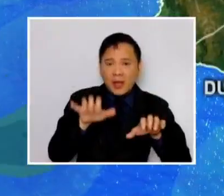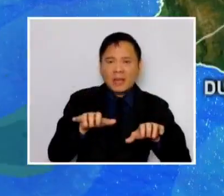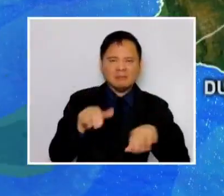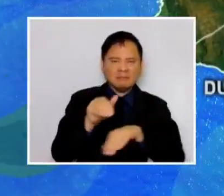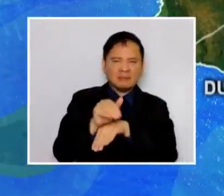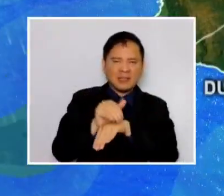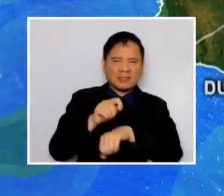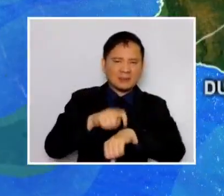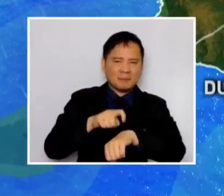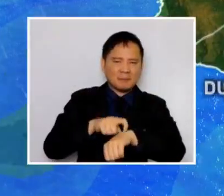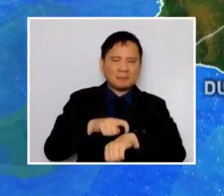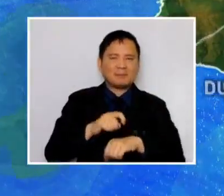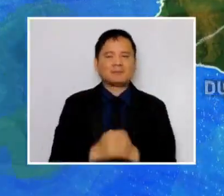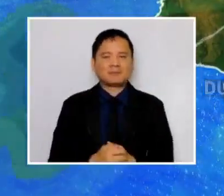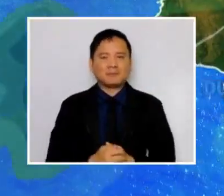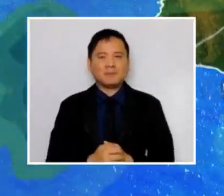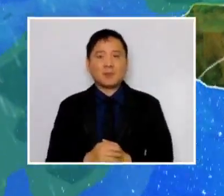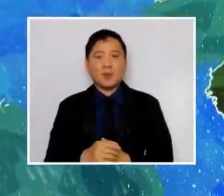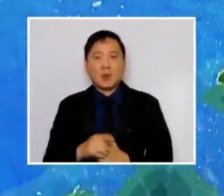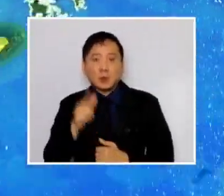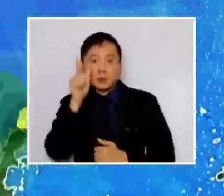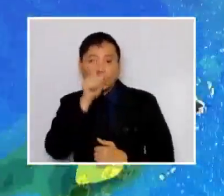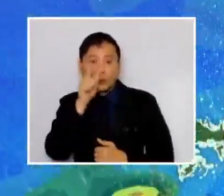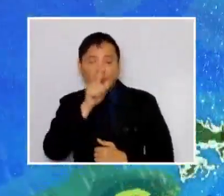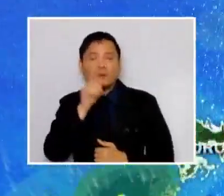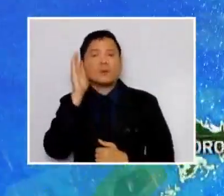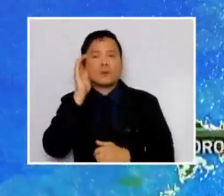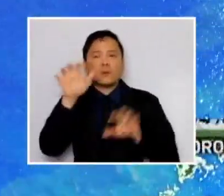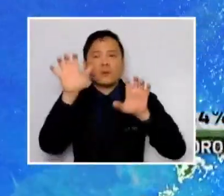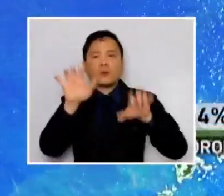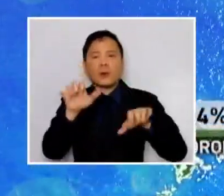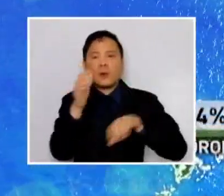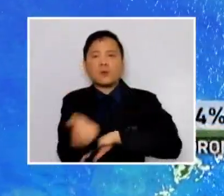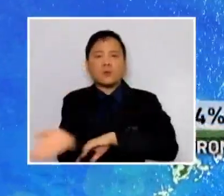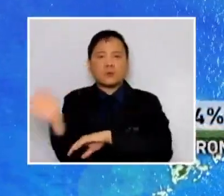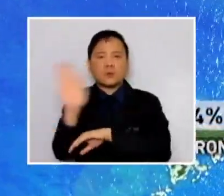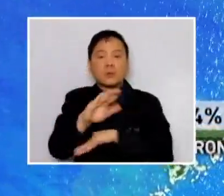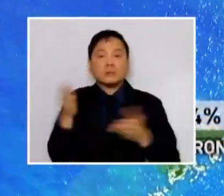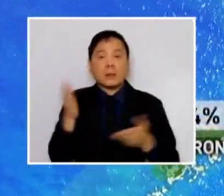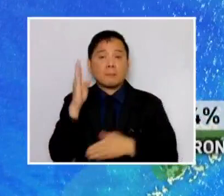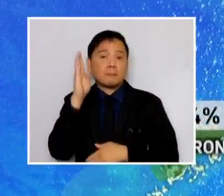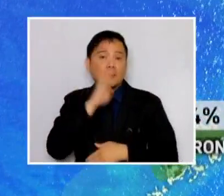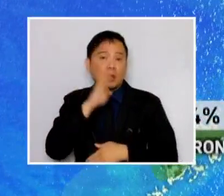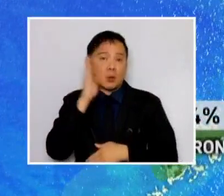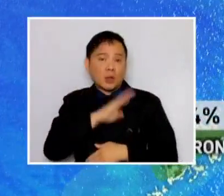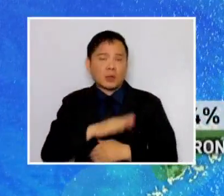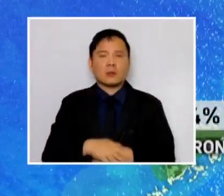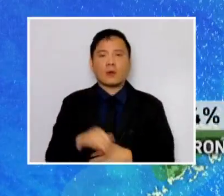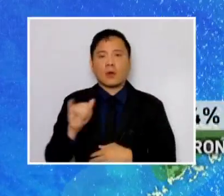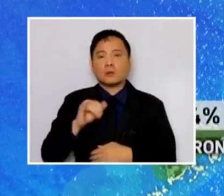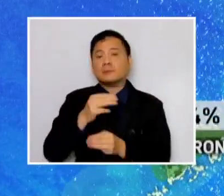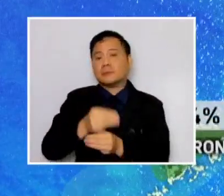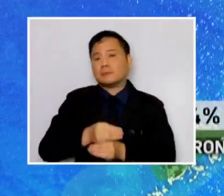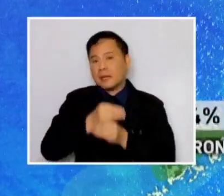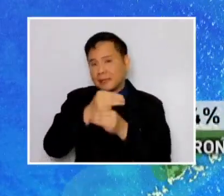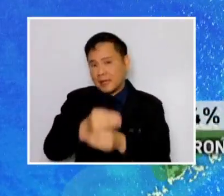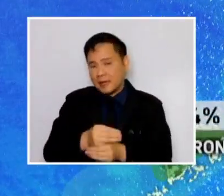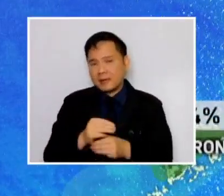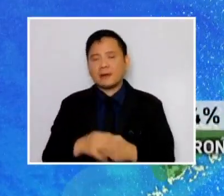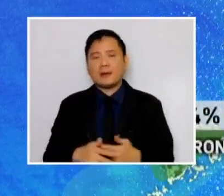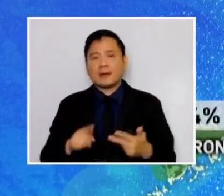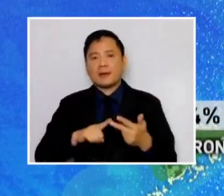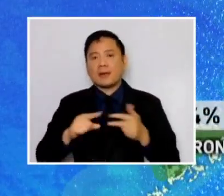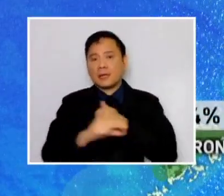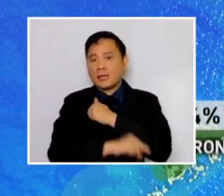ng gabi. Sa Luzon, maghapong maulan sa bahagi po ng Bicol Region, lalo sa Masbate, gayon din sa may